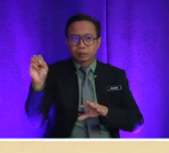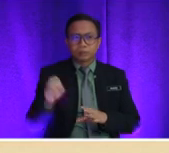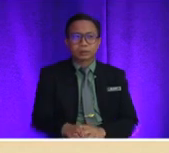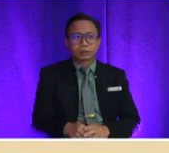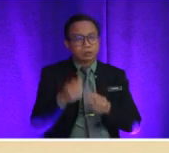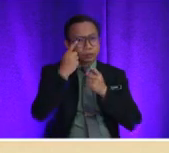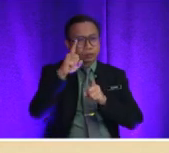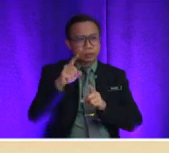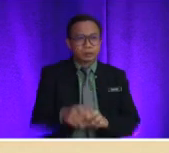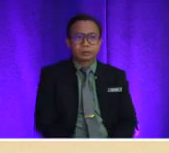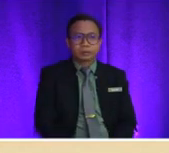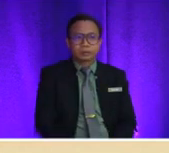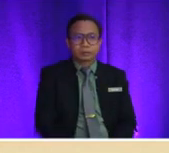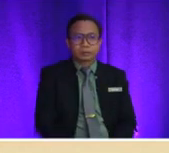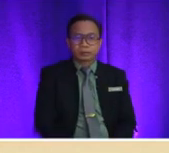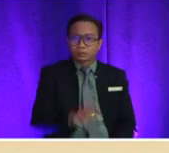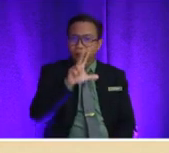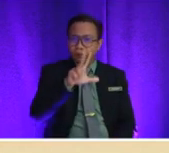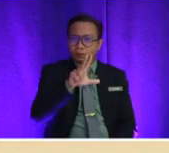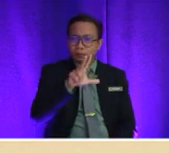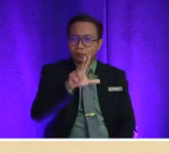inilah jawabannya oke 3.450